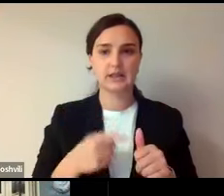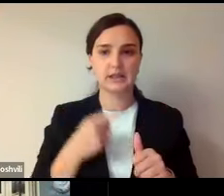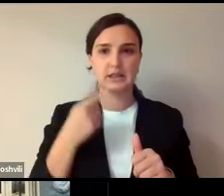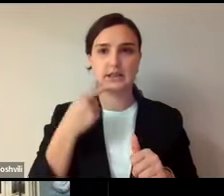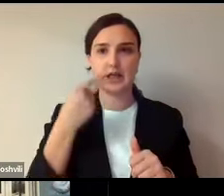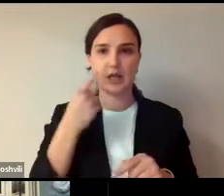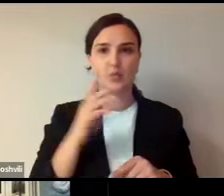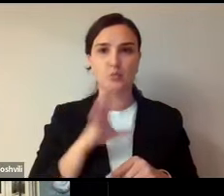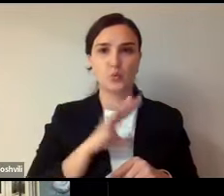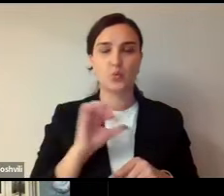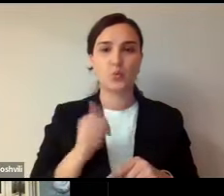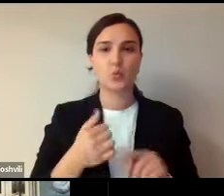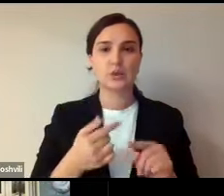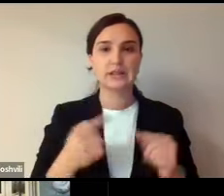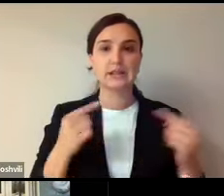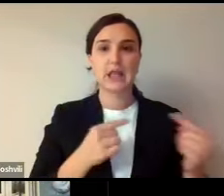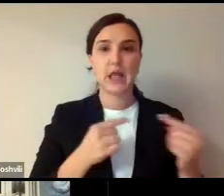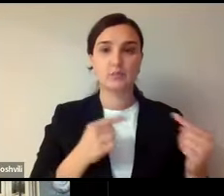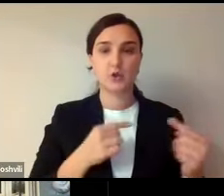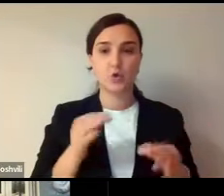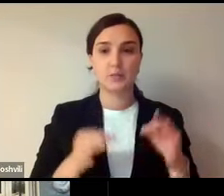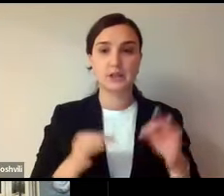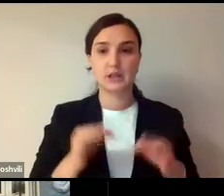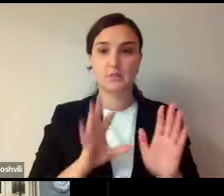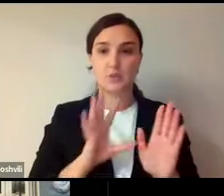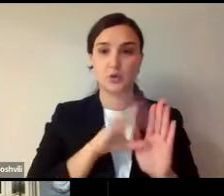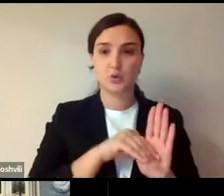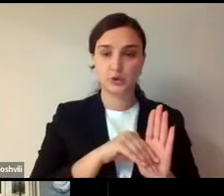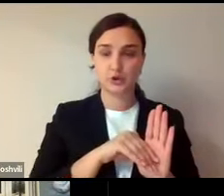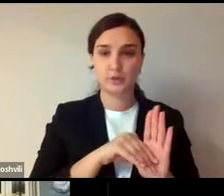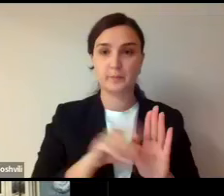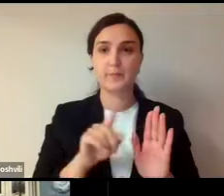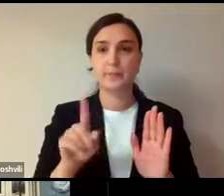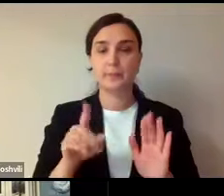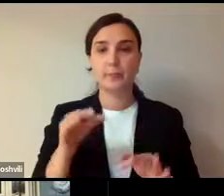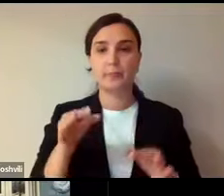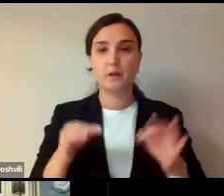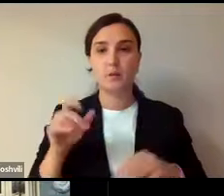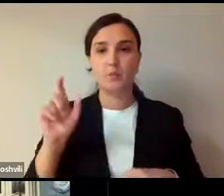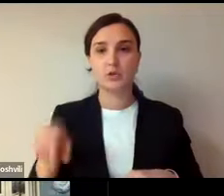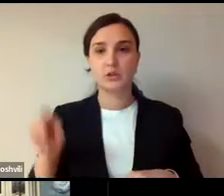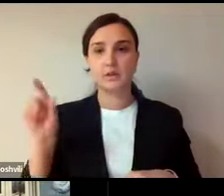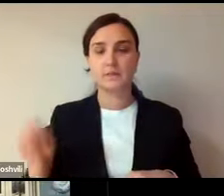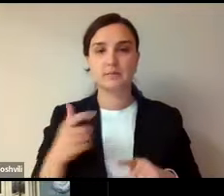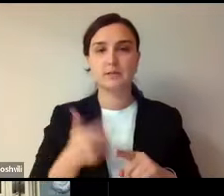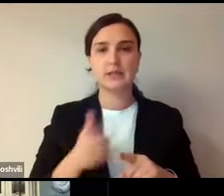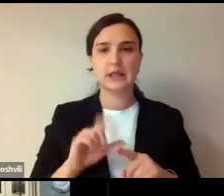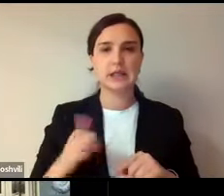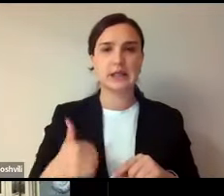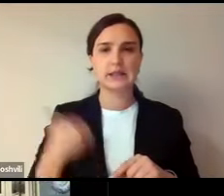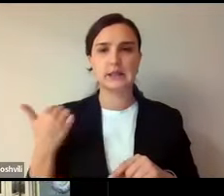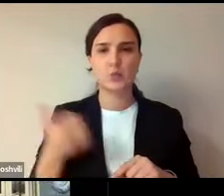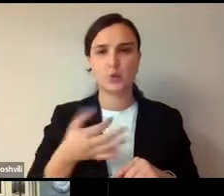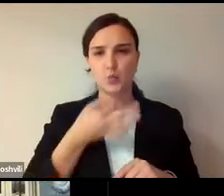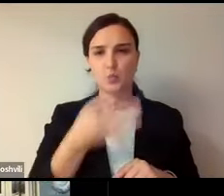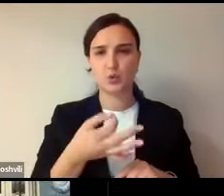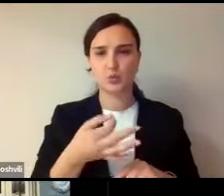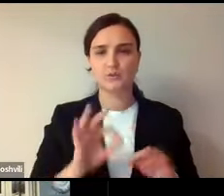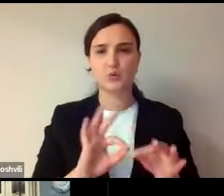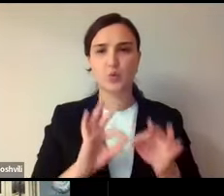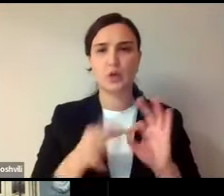როგორც წინააღმდეგობა სასამართლოში, თუმცა მოსამართლეებმა ძალიან ღირსეულად უპასუხეს